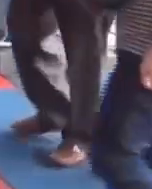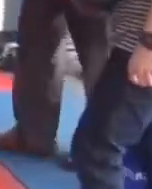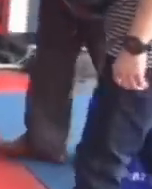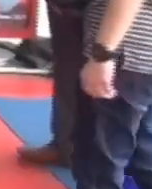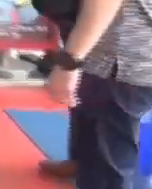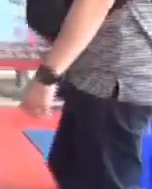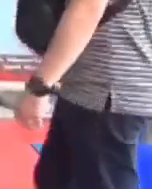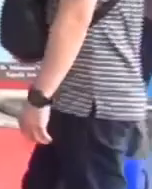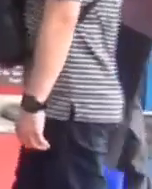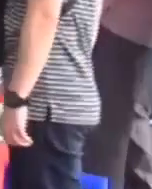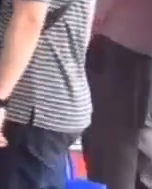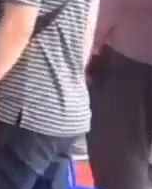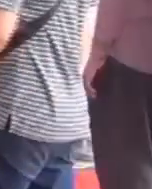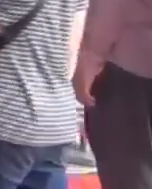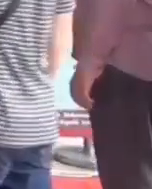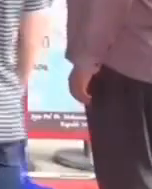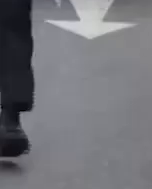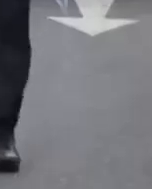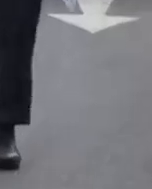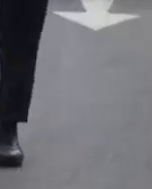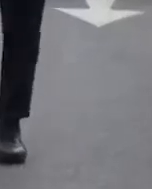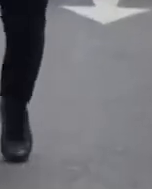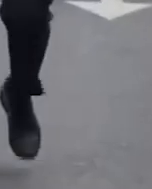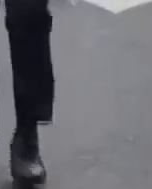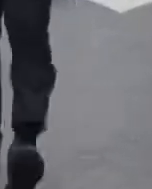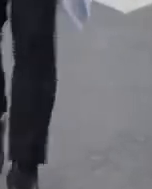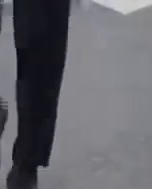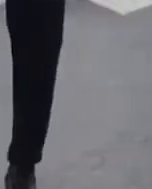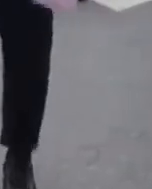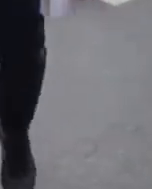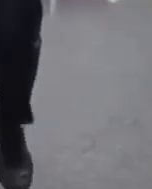Kasus investasi suntik modal alat kesehatan memakan korban hingga ratusan orang.